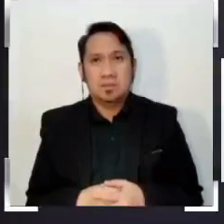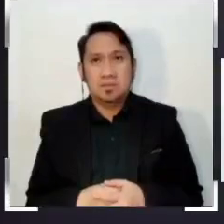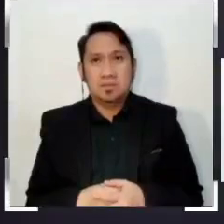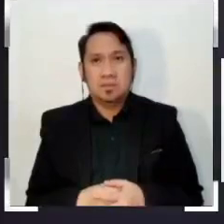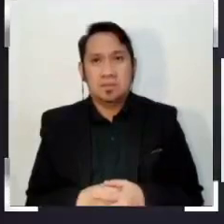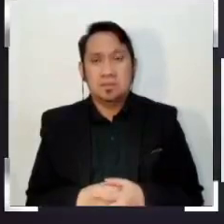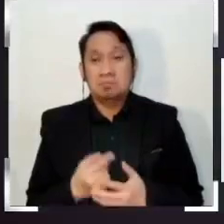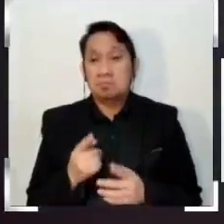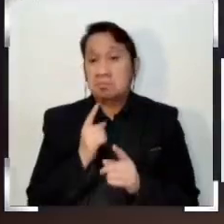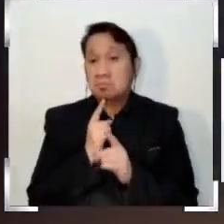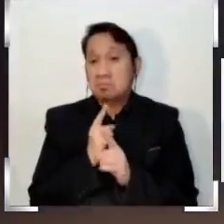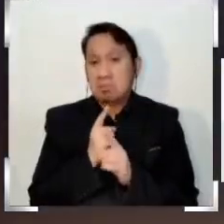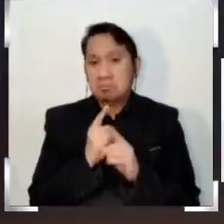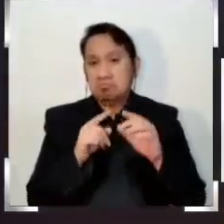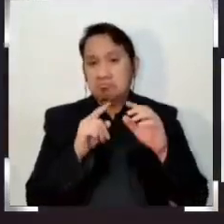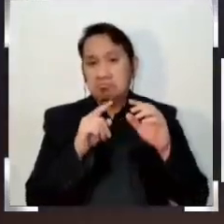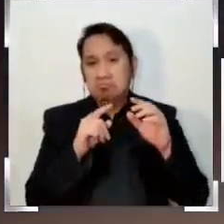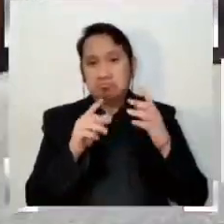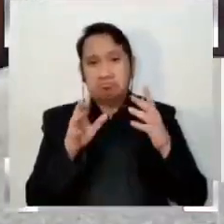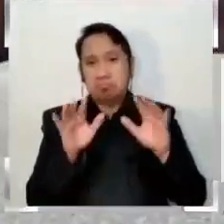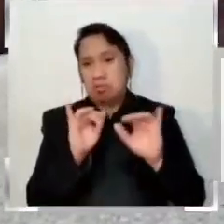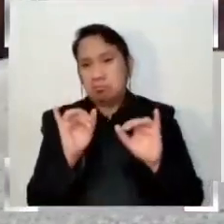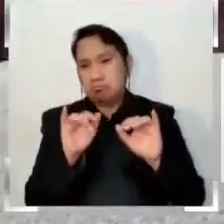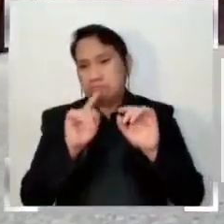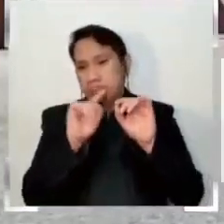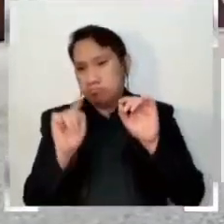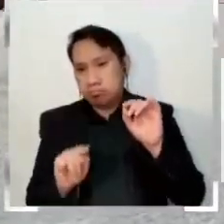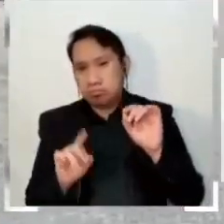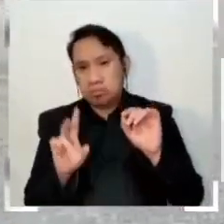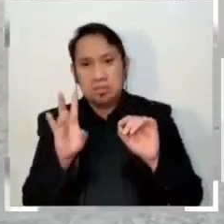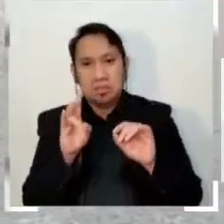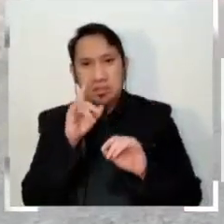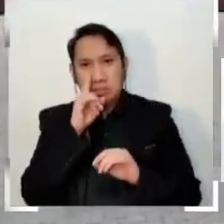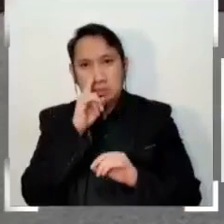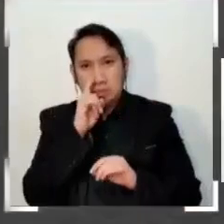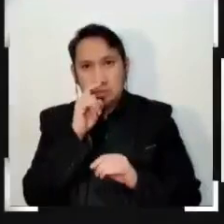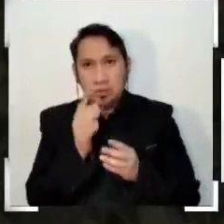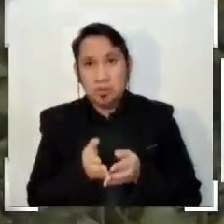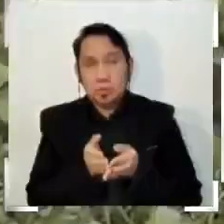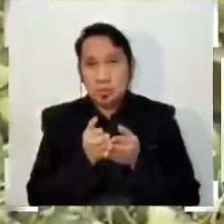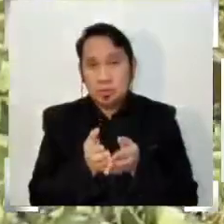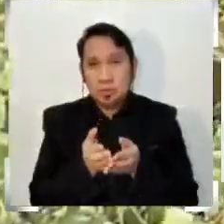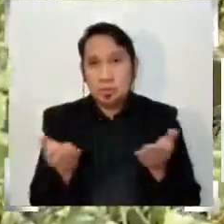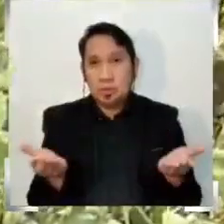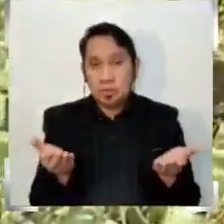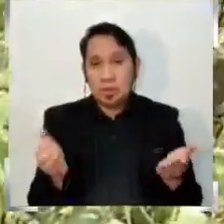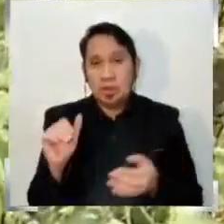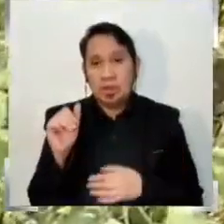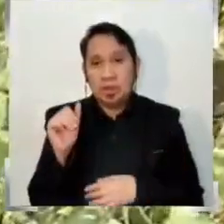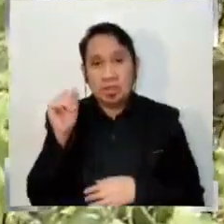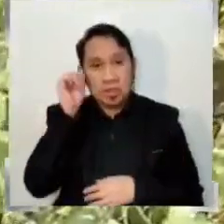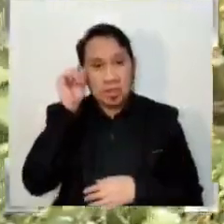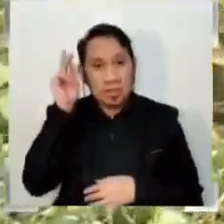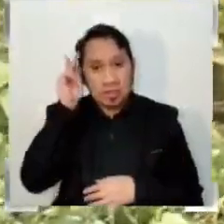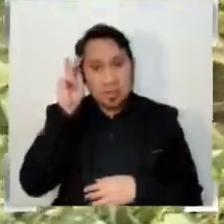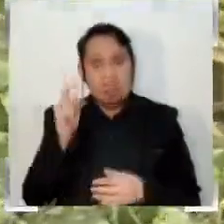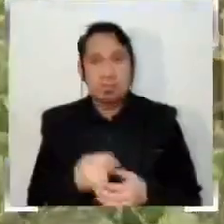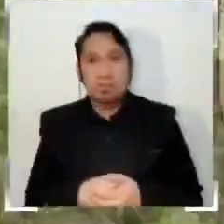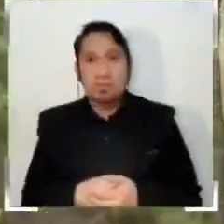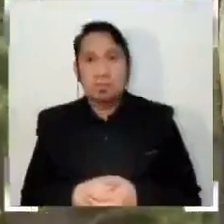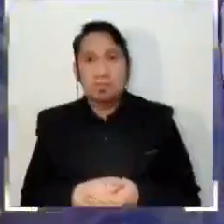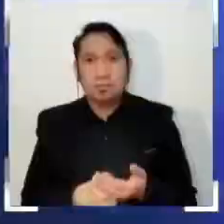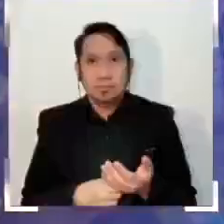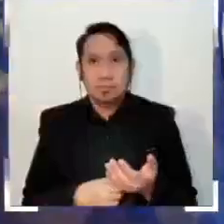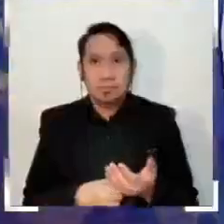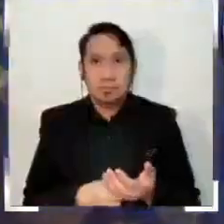ang kidlat ang kumitil sa 17 anyos habang nangingisda sa dagat sa Nabas, Aklan. Para sa GMA Integrated News, Jonathan Andal